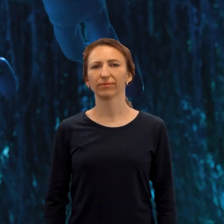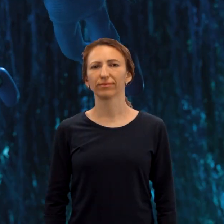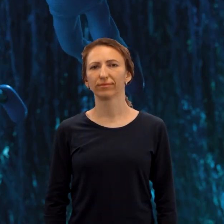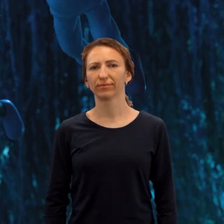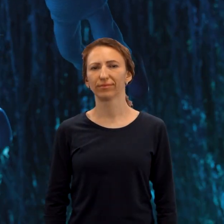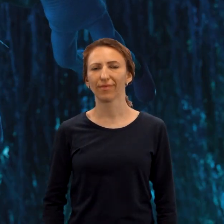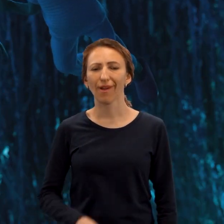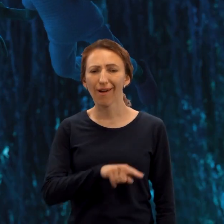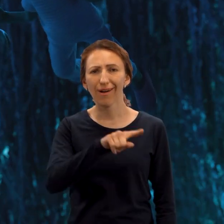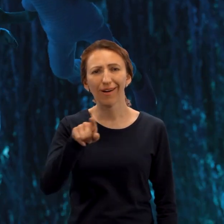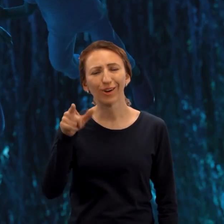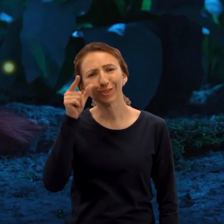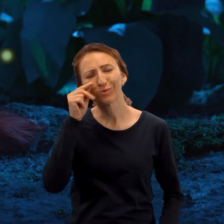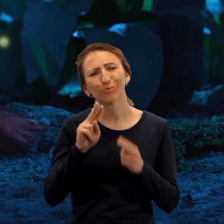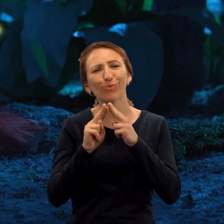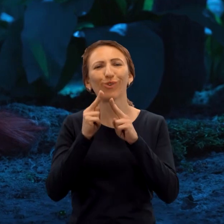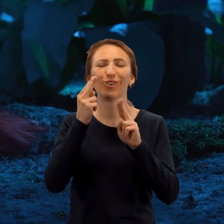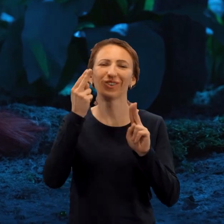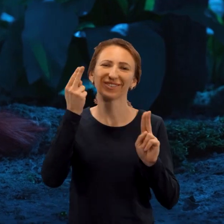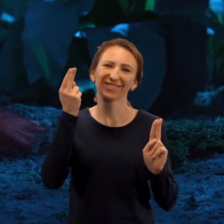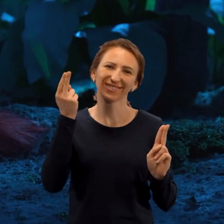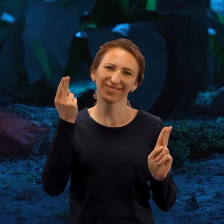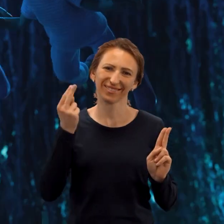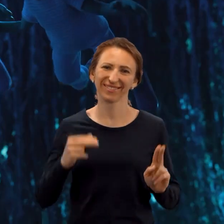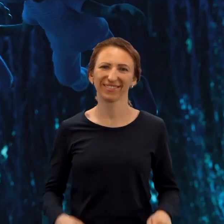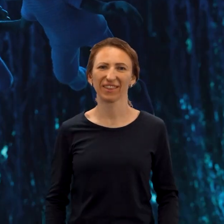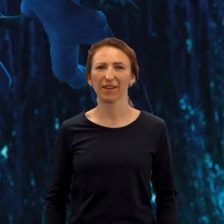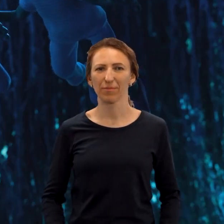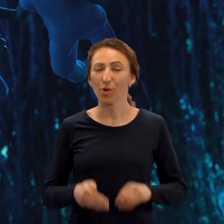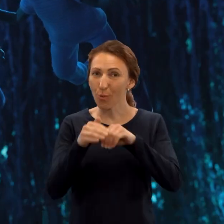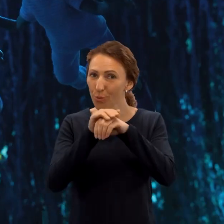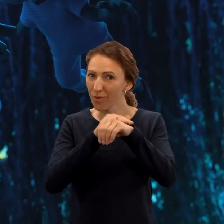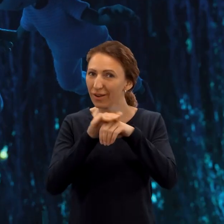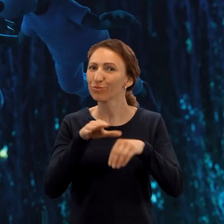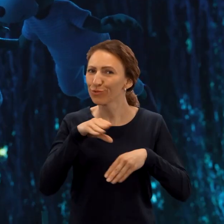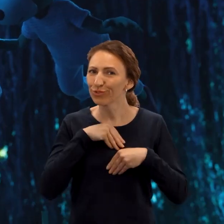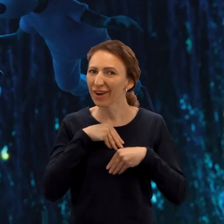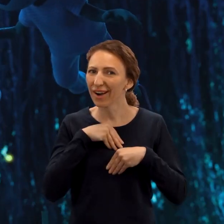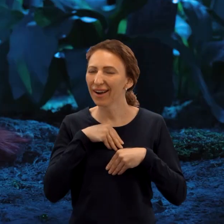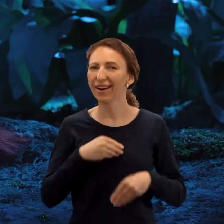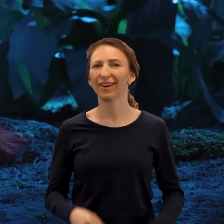Ale słodko śpią Mogę je pochłaskać